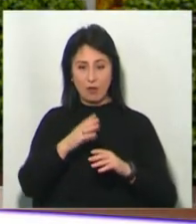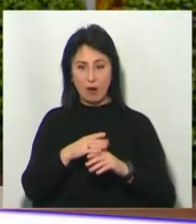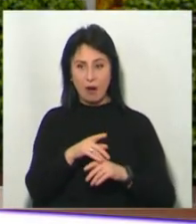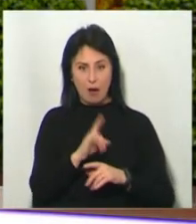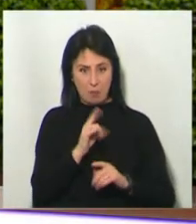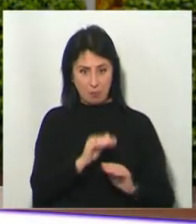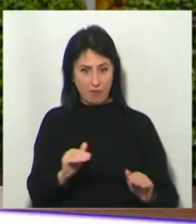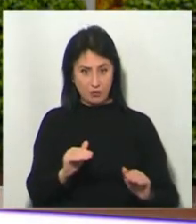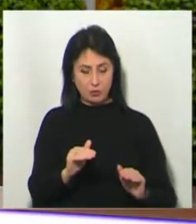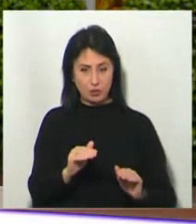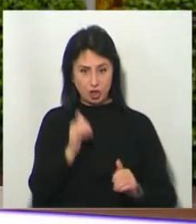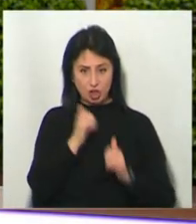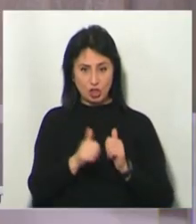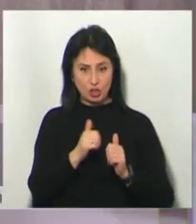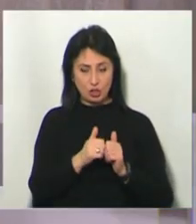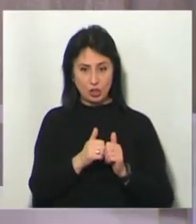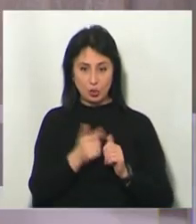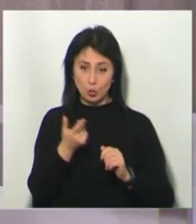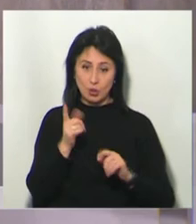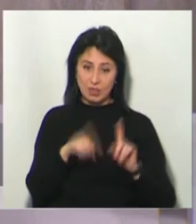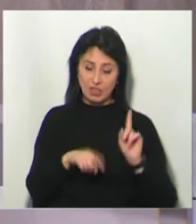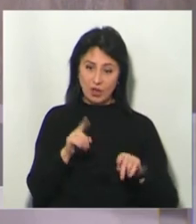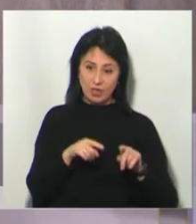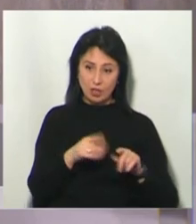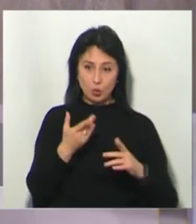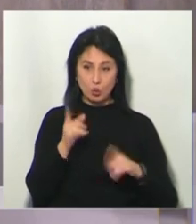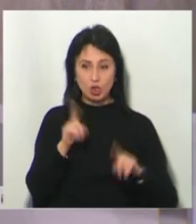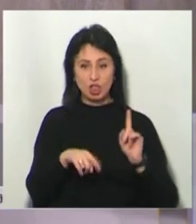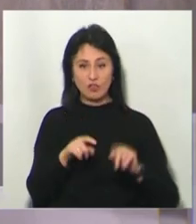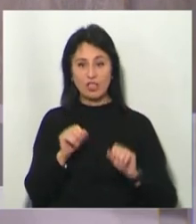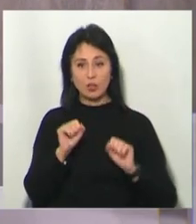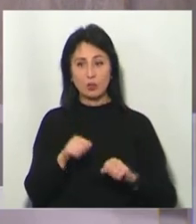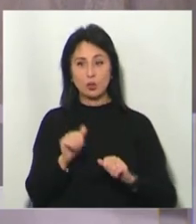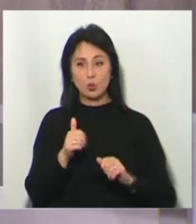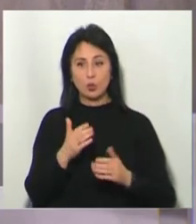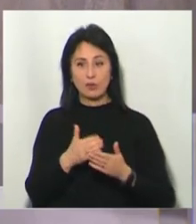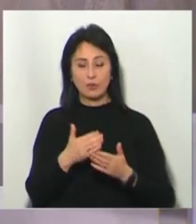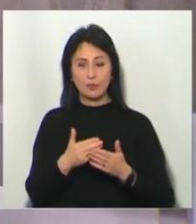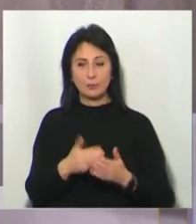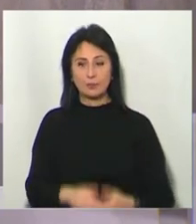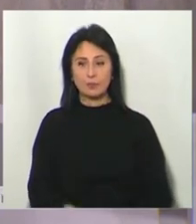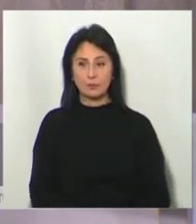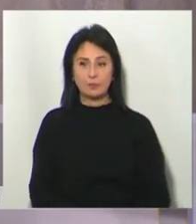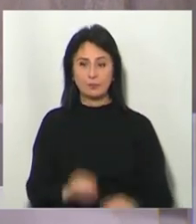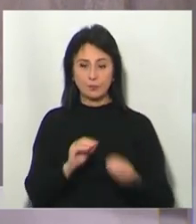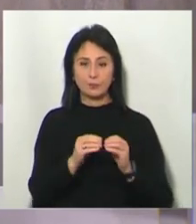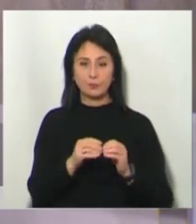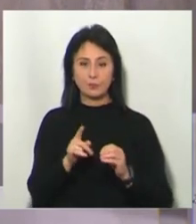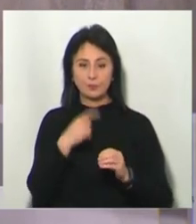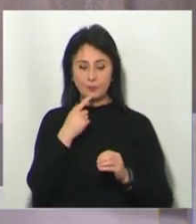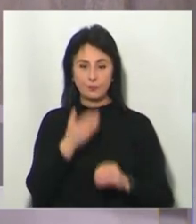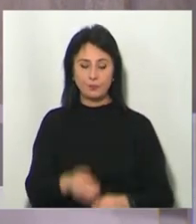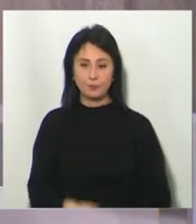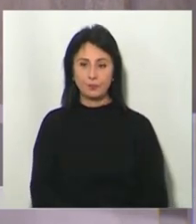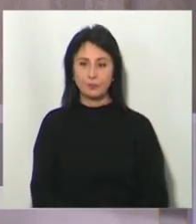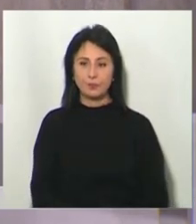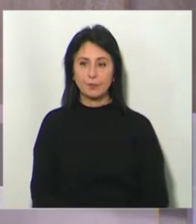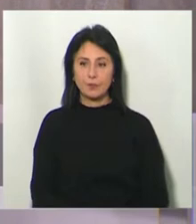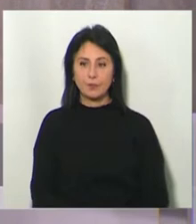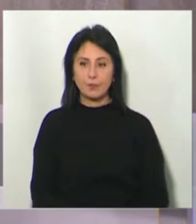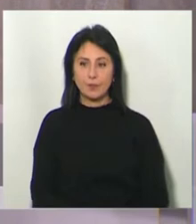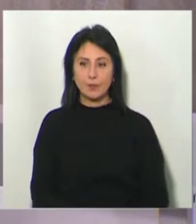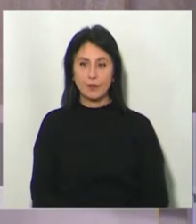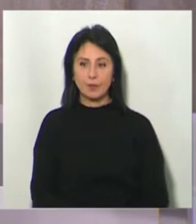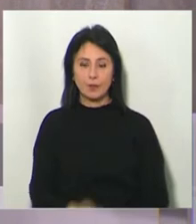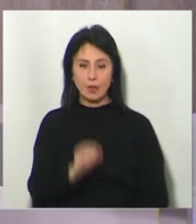ვთქვათ არც თუ ისე იშვიათი, თუ ისეთივე იშვიათი შეიძლება იყოს, როგორც ვთქვათ ის პრობლემა, რაზედაც დღეს ჩვენ საუბრობთ,